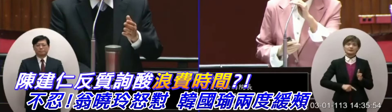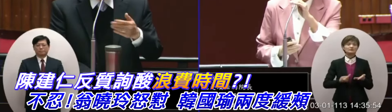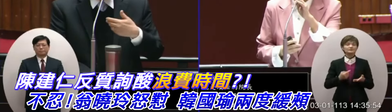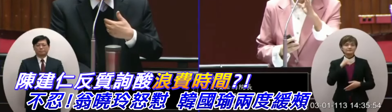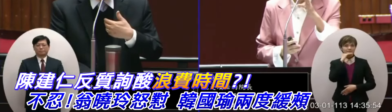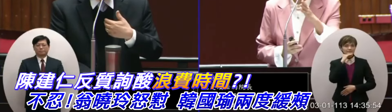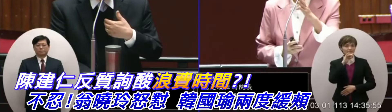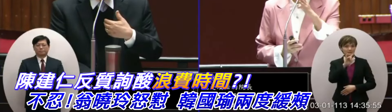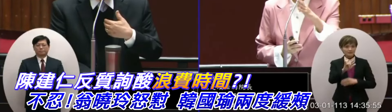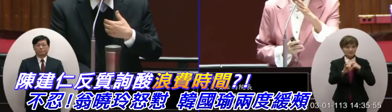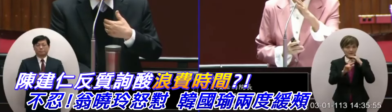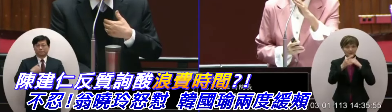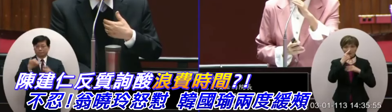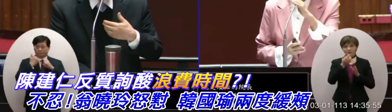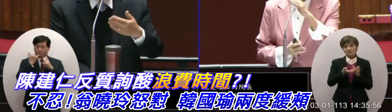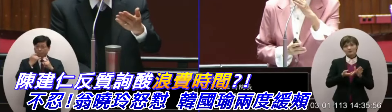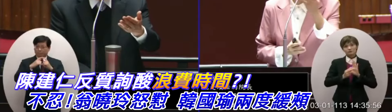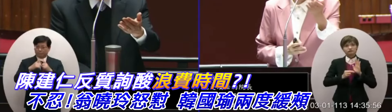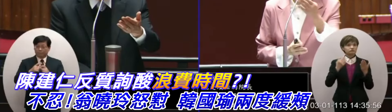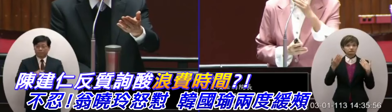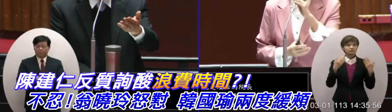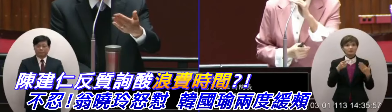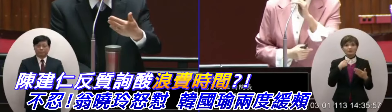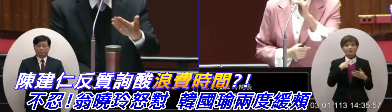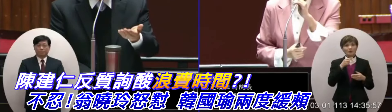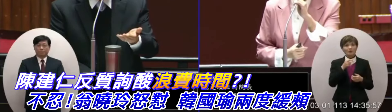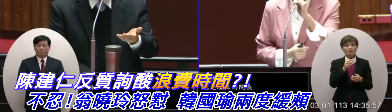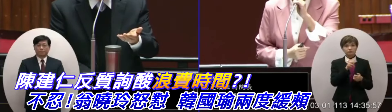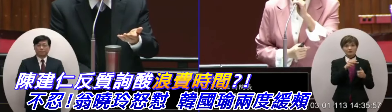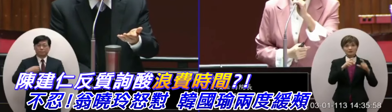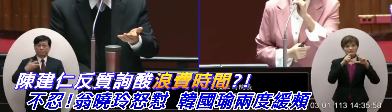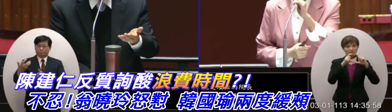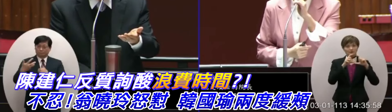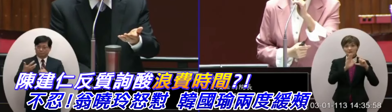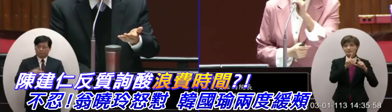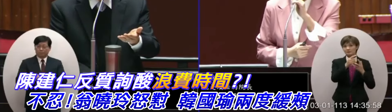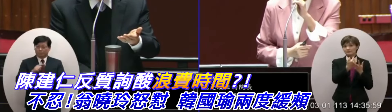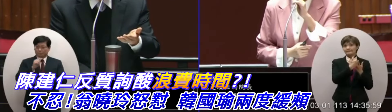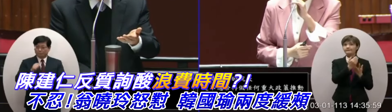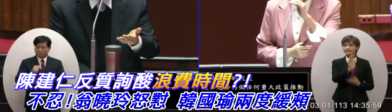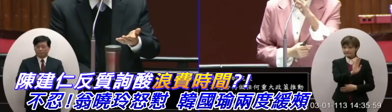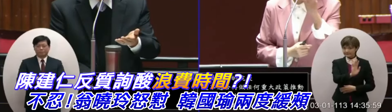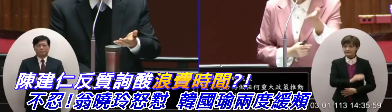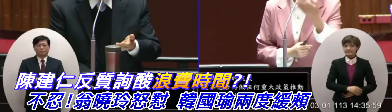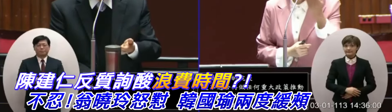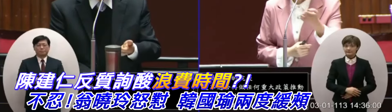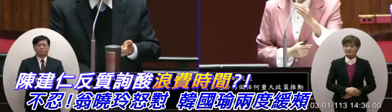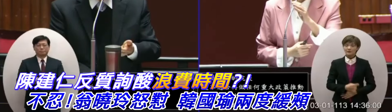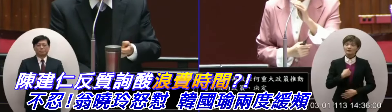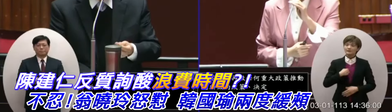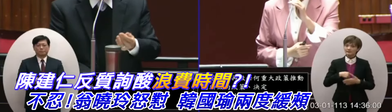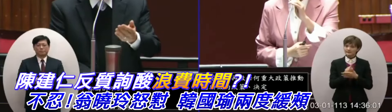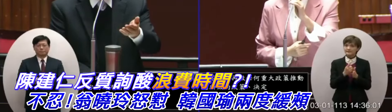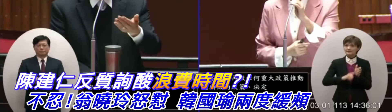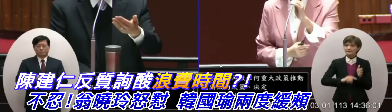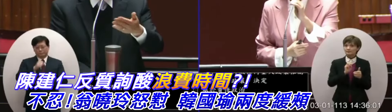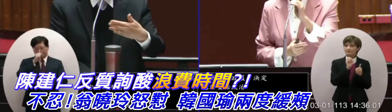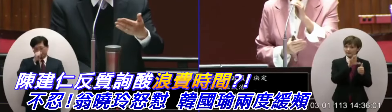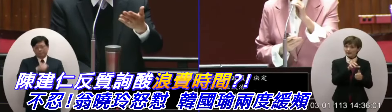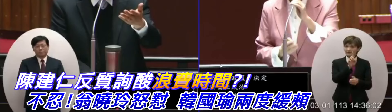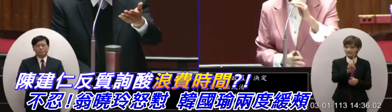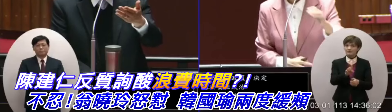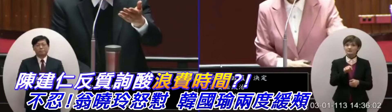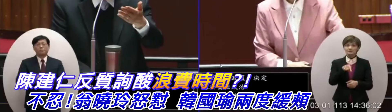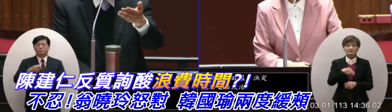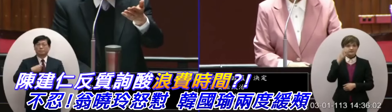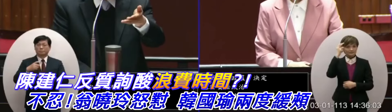请我 不好意思，因为我想 我 刚才讲得很清楚，我并没有请您回答，我并没有请您回答，我只是要告诉你一个宪法的一个